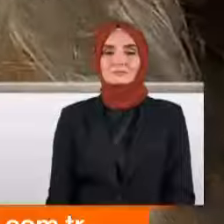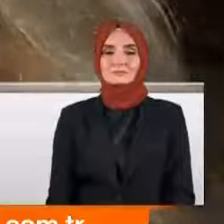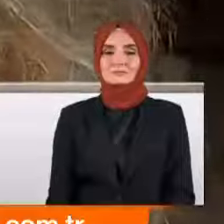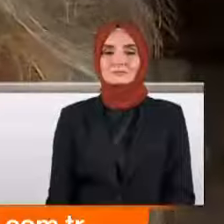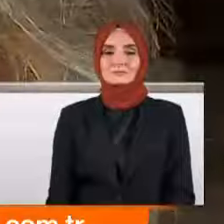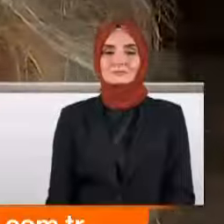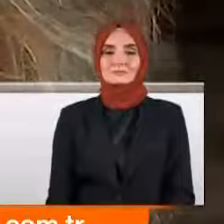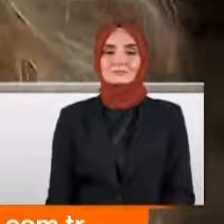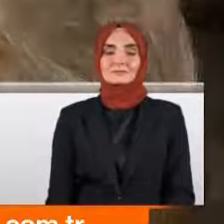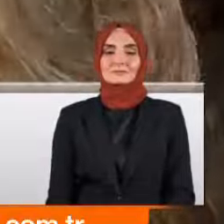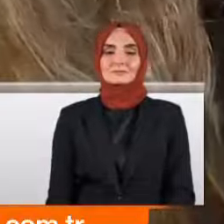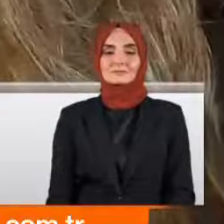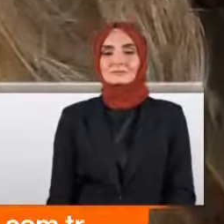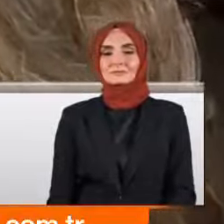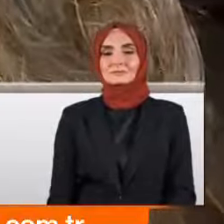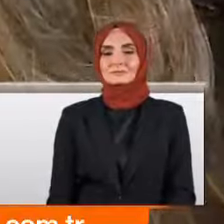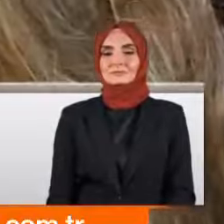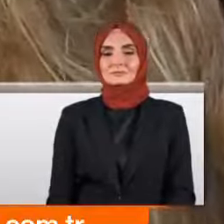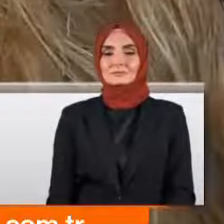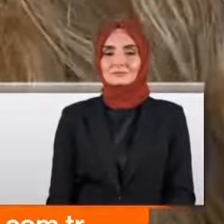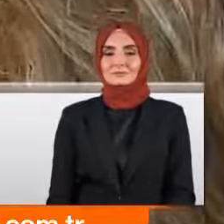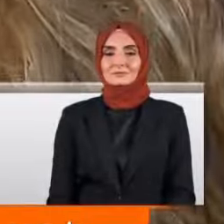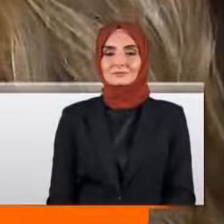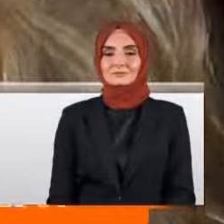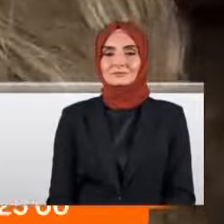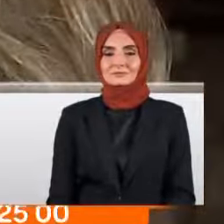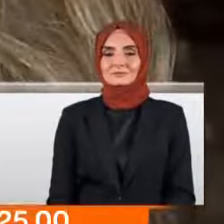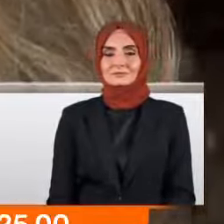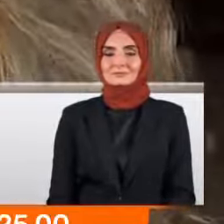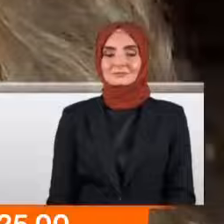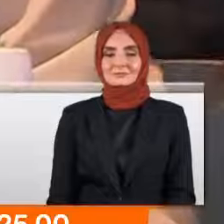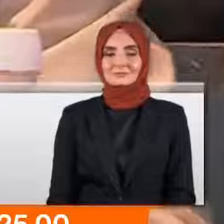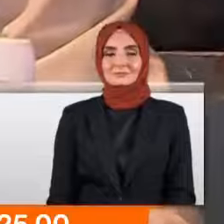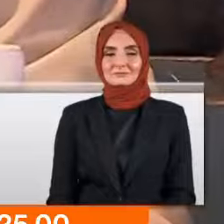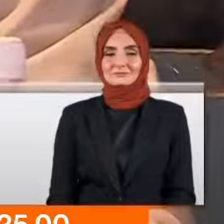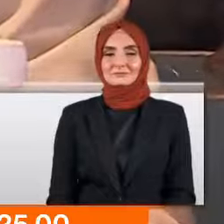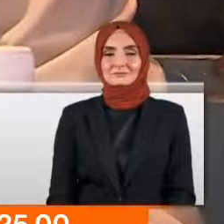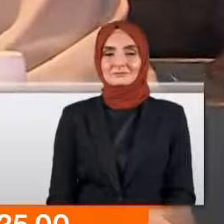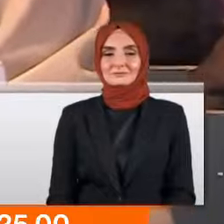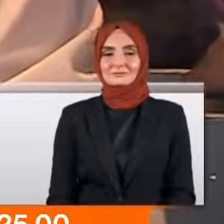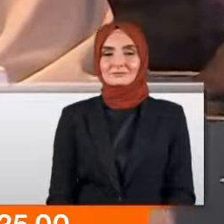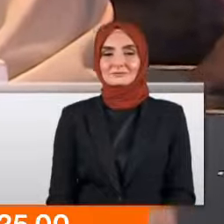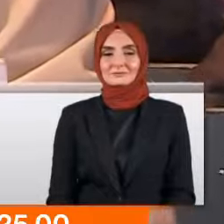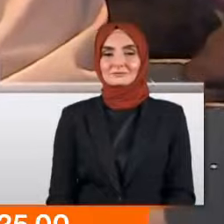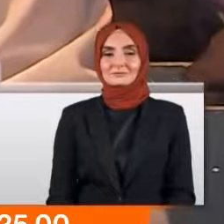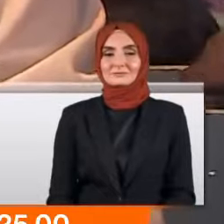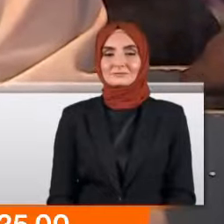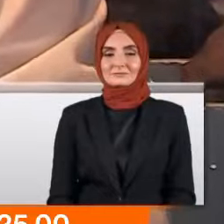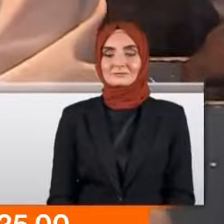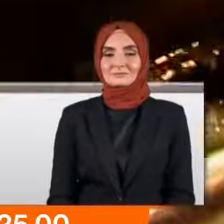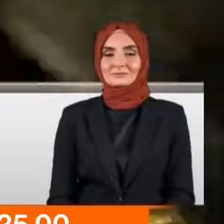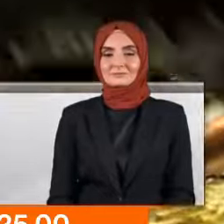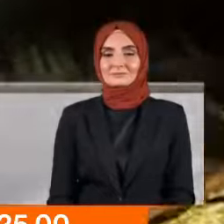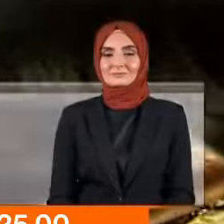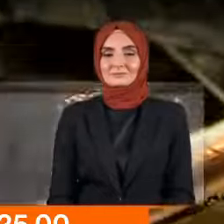buraya. Adana versiyon. Adana versiyon. Adana versiyon. Yol üzere giderken atıştırmalık güzel bir şeydir yani,